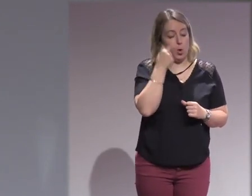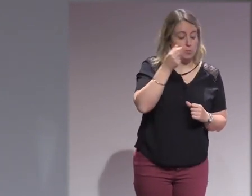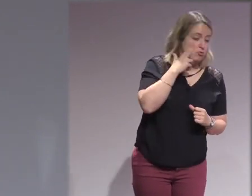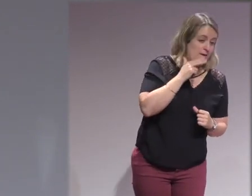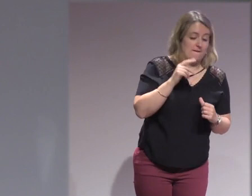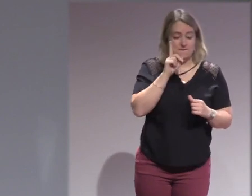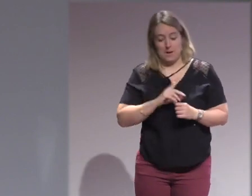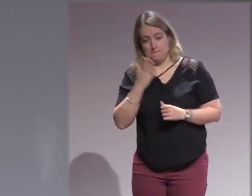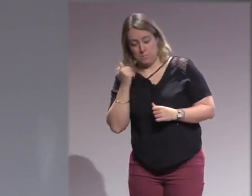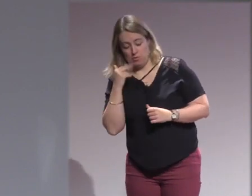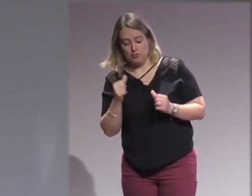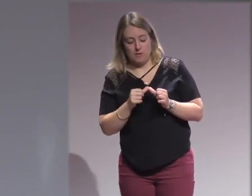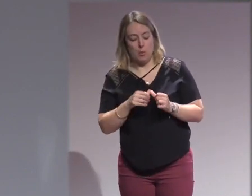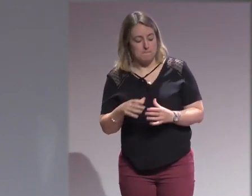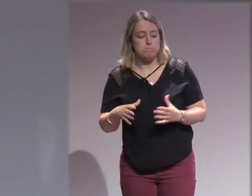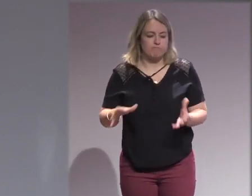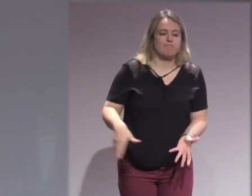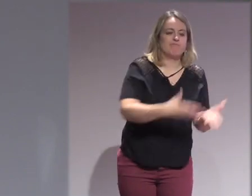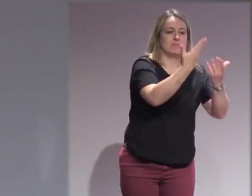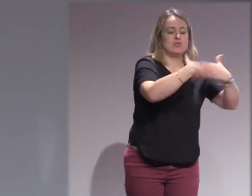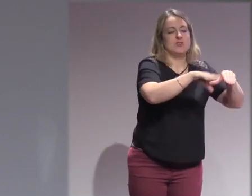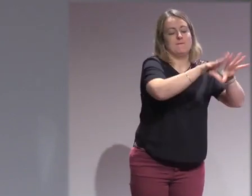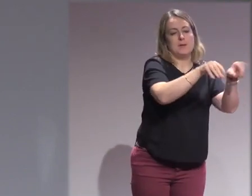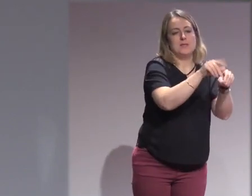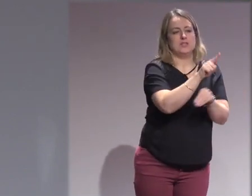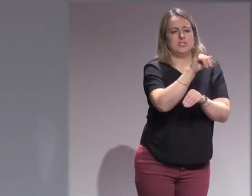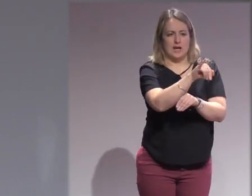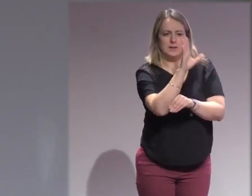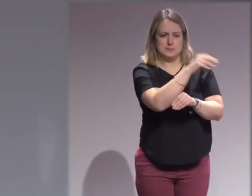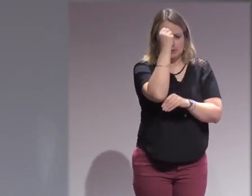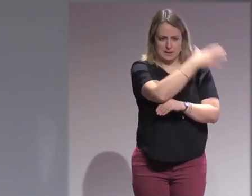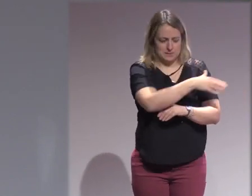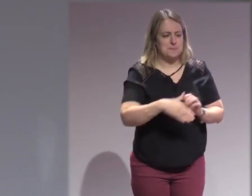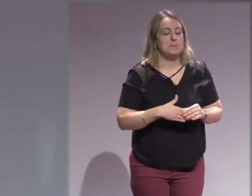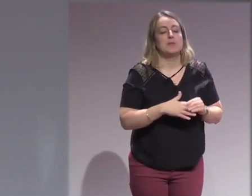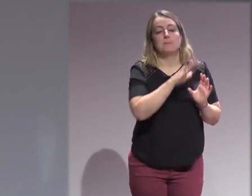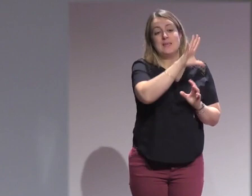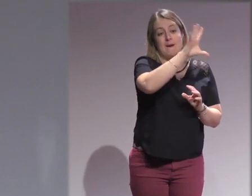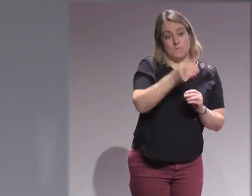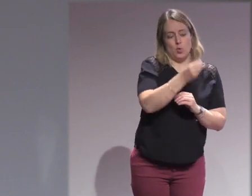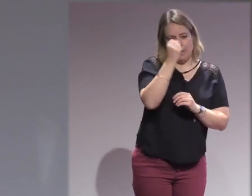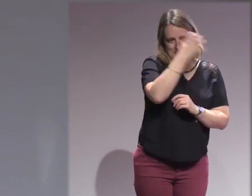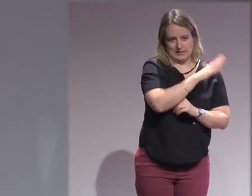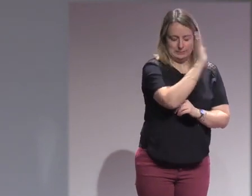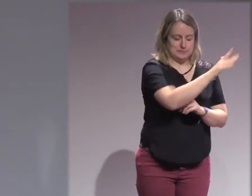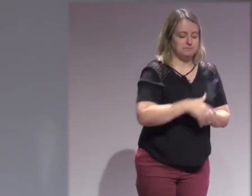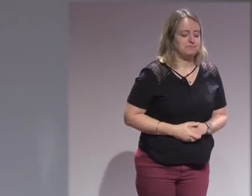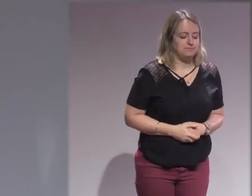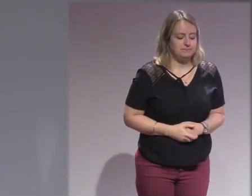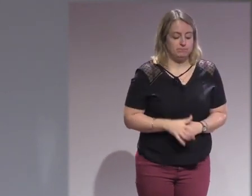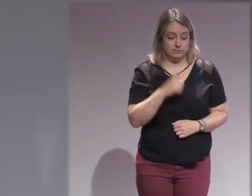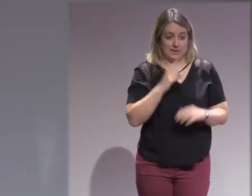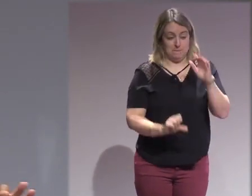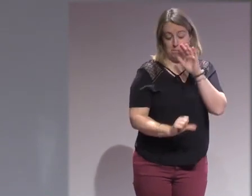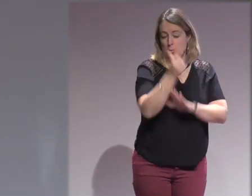des familles de GI afro-américains aux États-Unis. Et ça, c'est ce qui inaugure la période contemporaine de l'adoption internationale avec ces